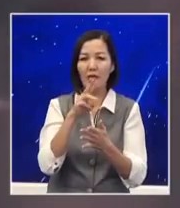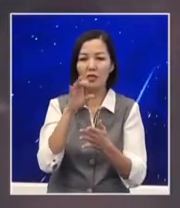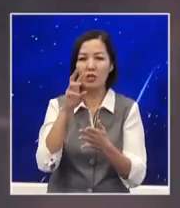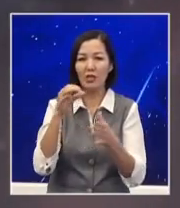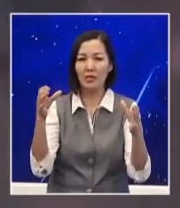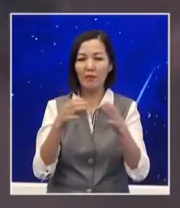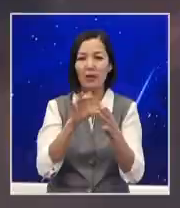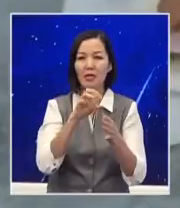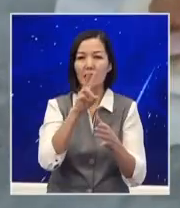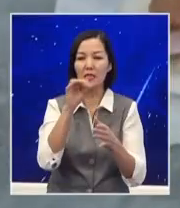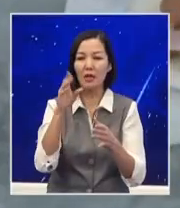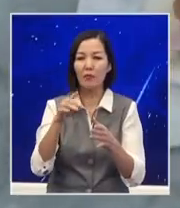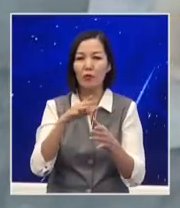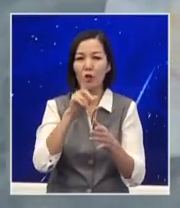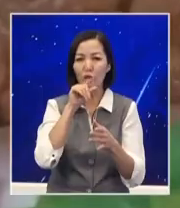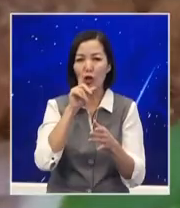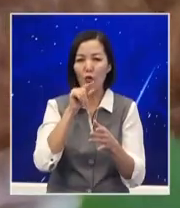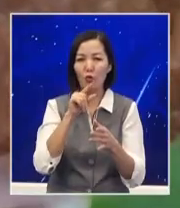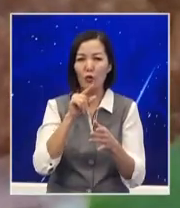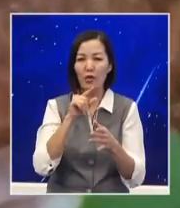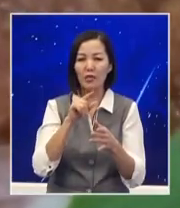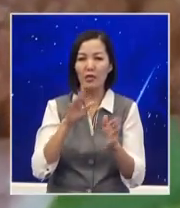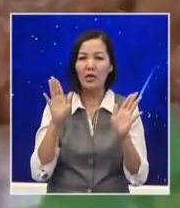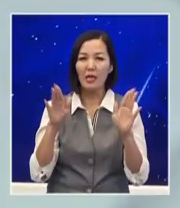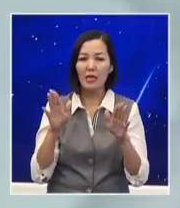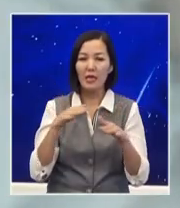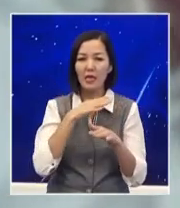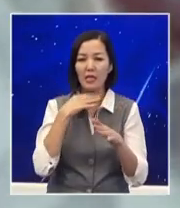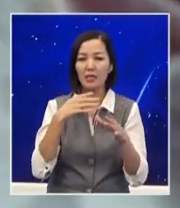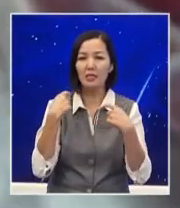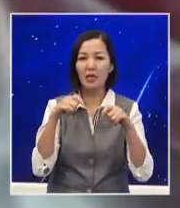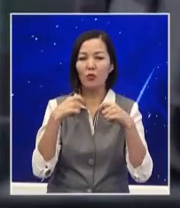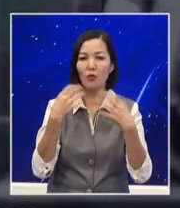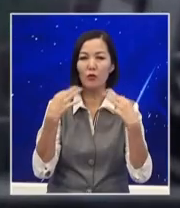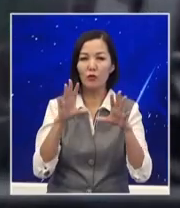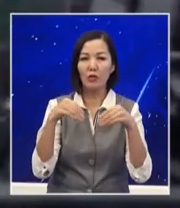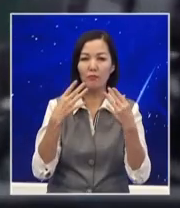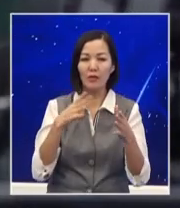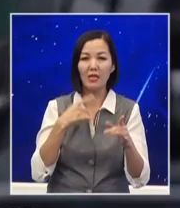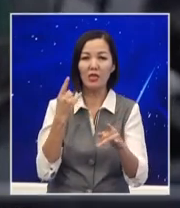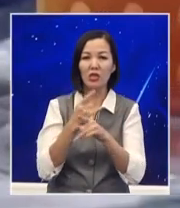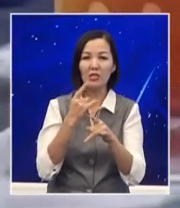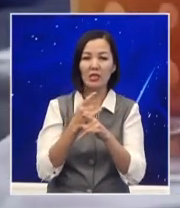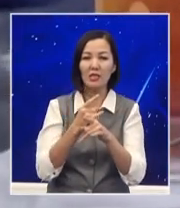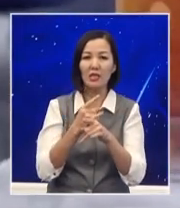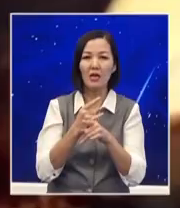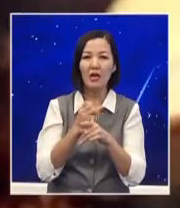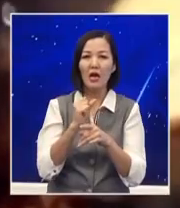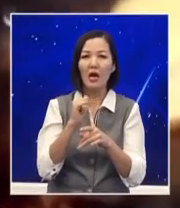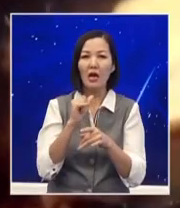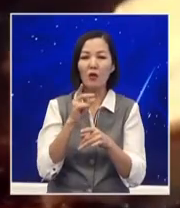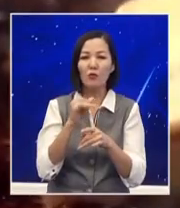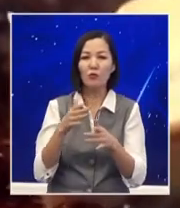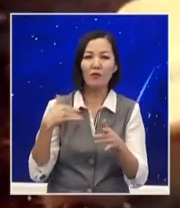компаниясына Сингапурде тауық етін сатуға рұқсат беру туралы шешім қабылданды. Талдаулар жасанды тауық етінің құрамындағы ақуыздың, түрлі